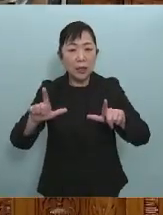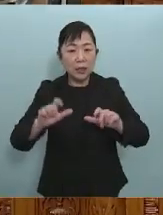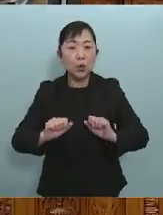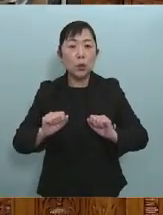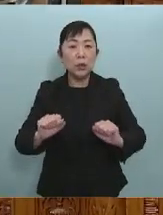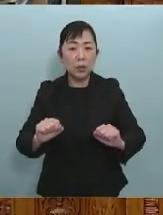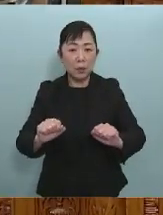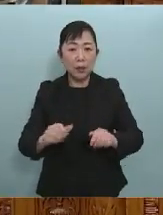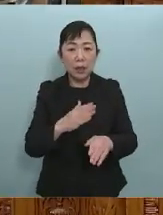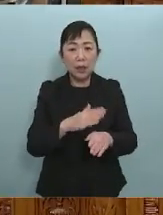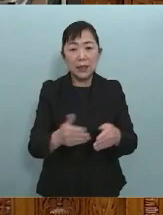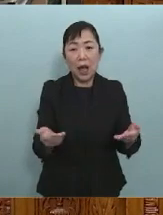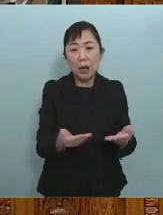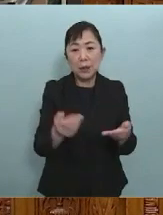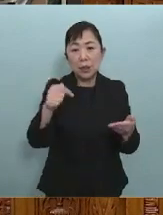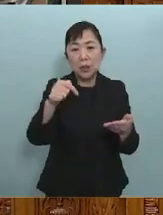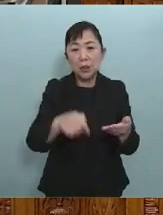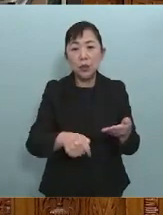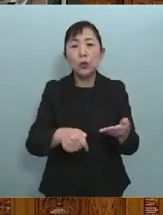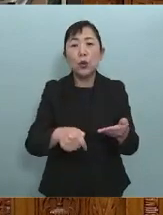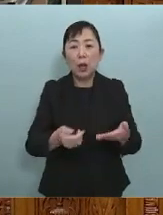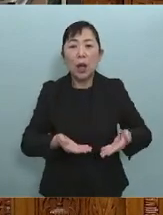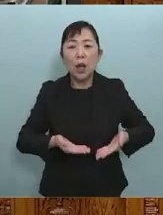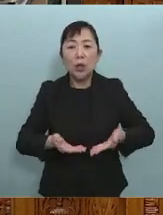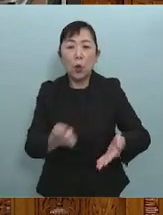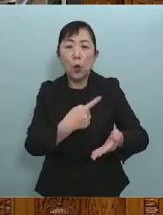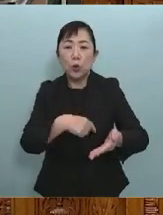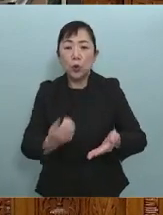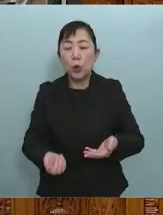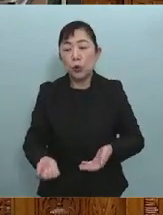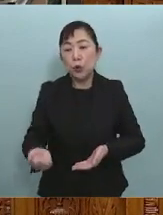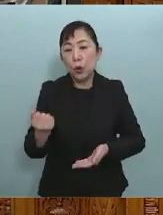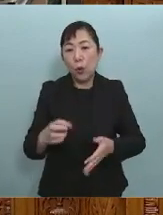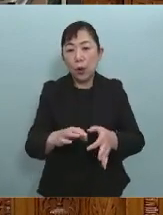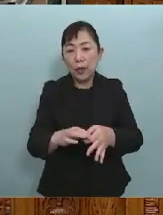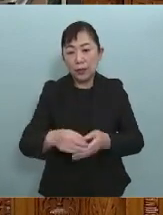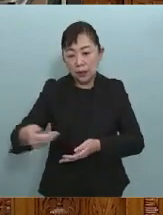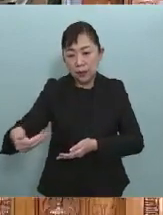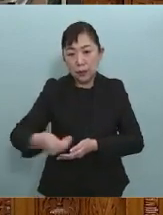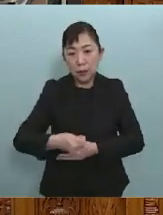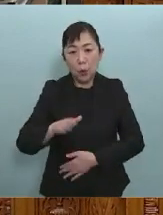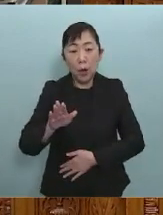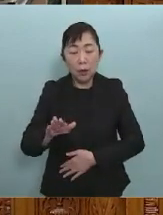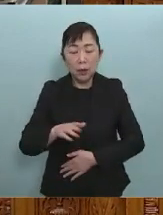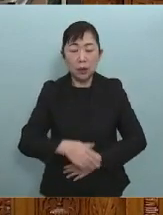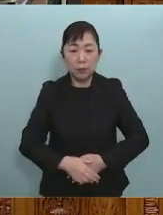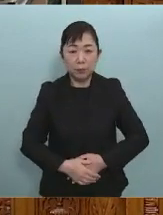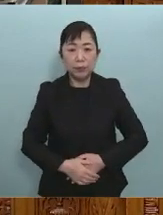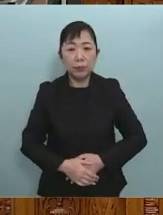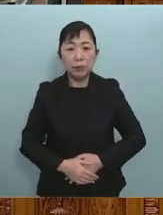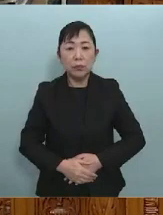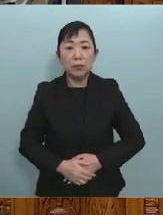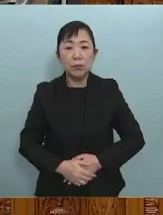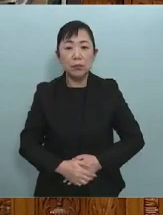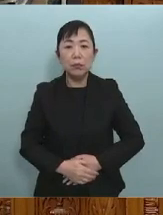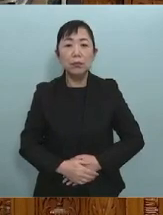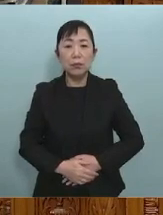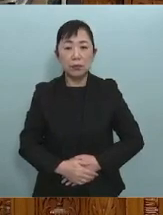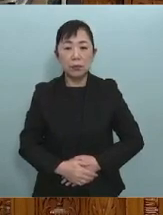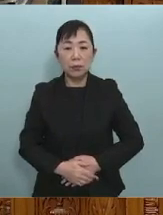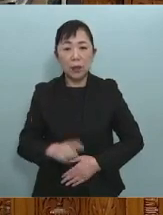えサービス業の力強化についてお尋ねがありましたえ